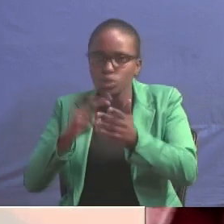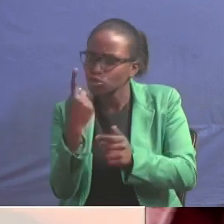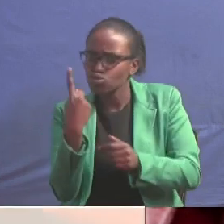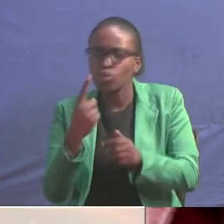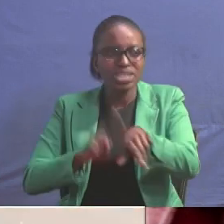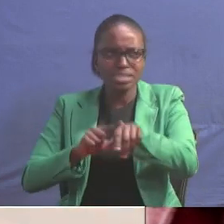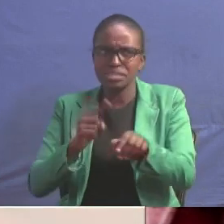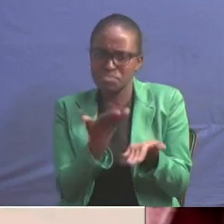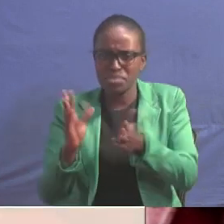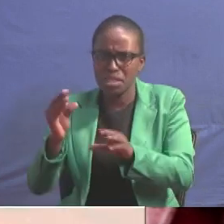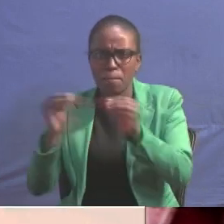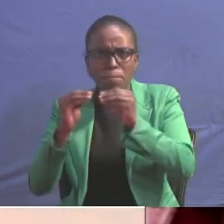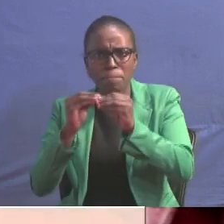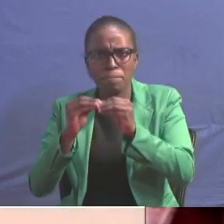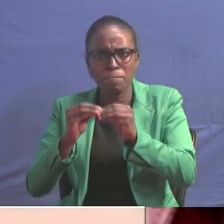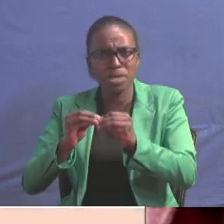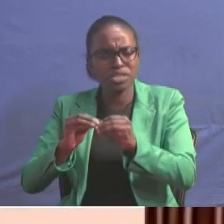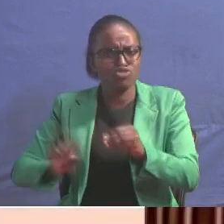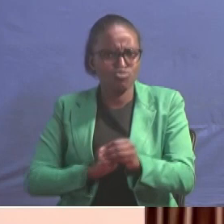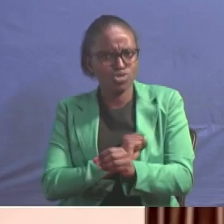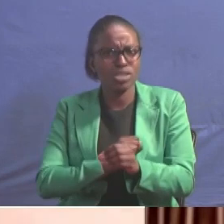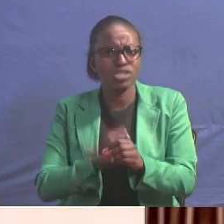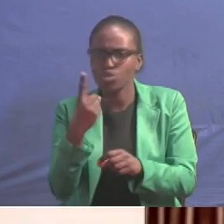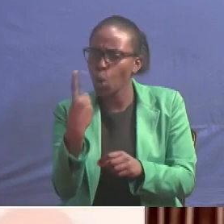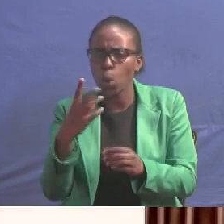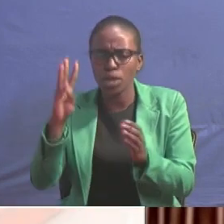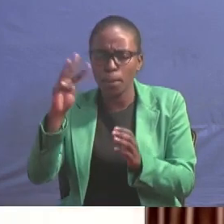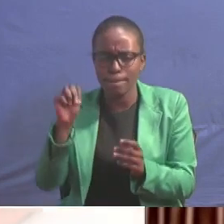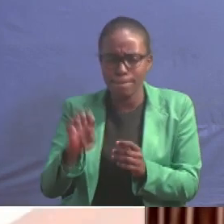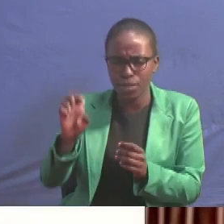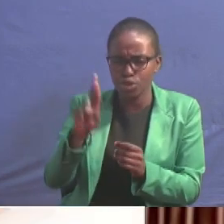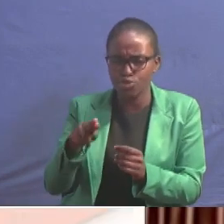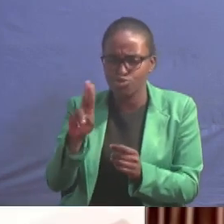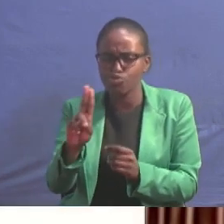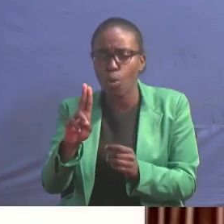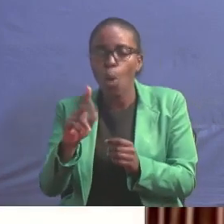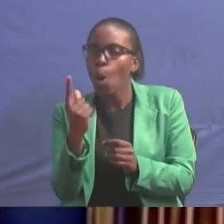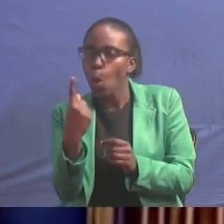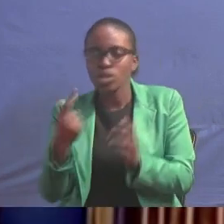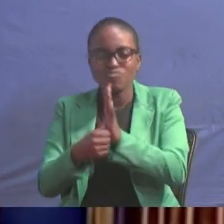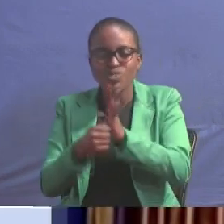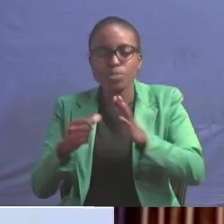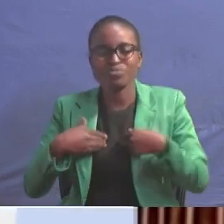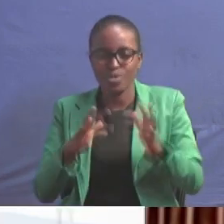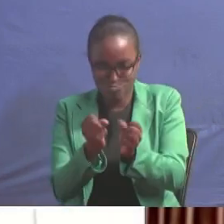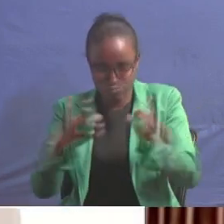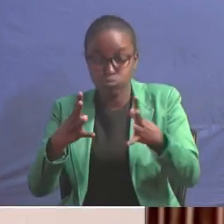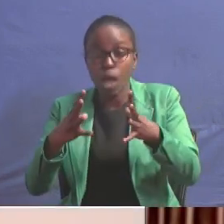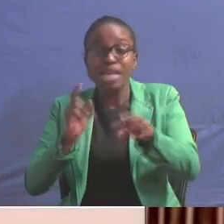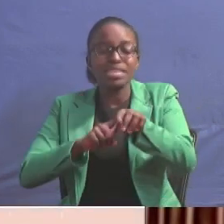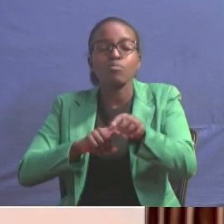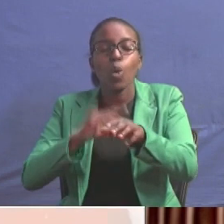kwa kamati hiyo, walidai kuwa swala la Meru lilikuwa na uzito na kwamba swala la uwazi litatekelezwa